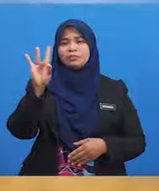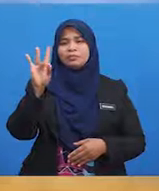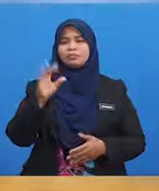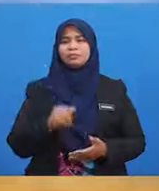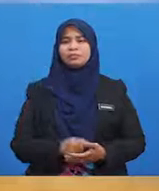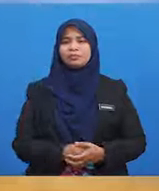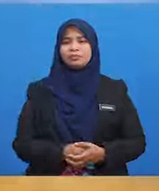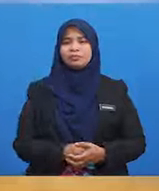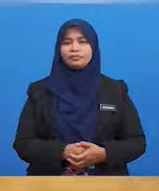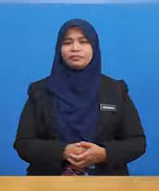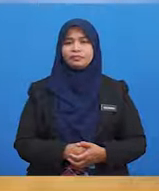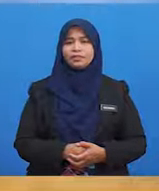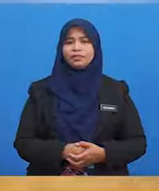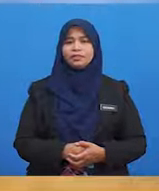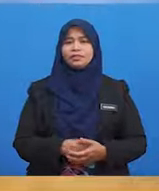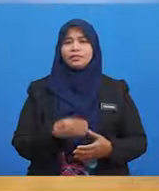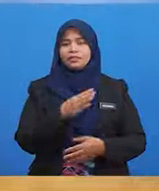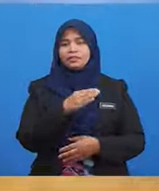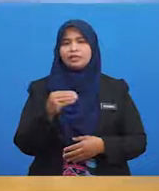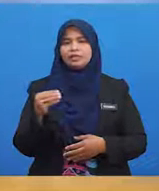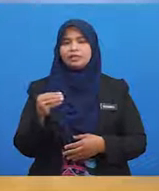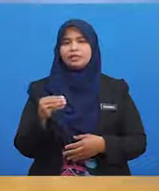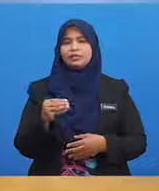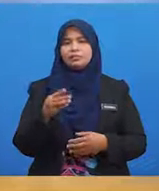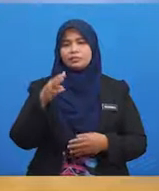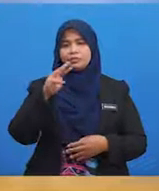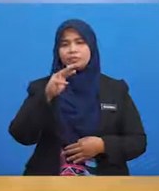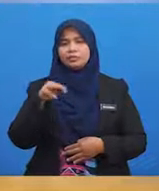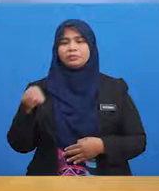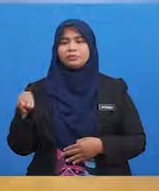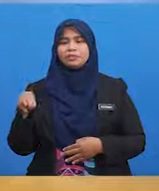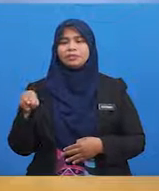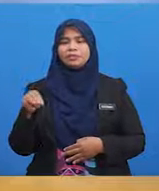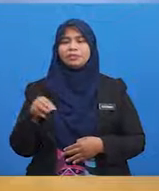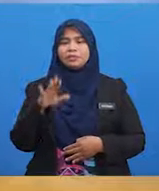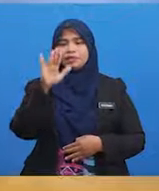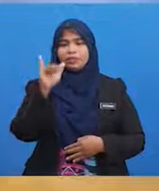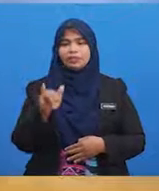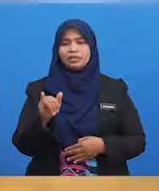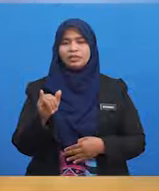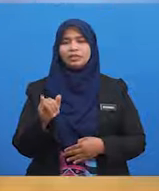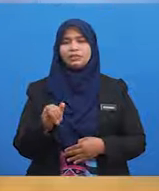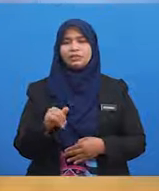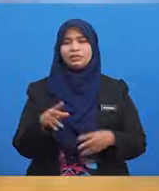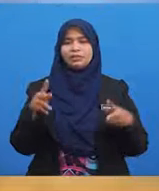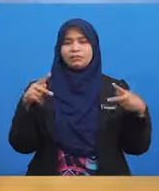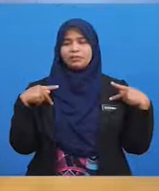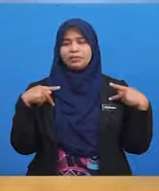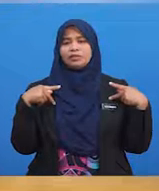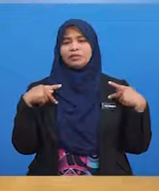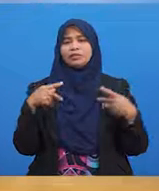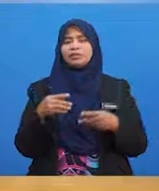48. Manakala bagi murid-murid yang